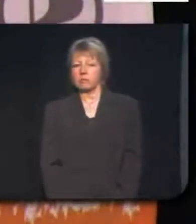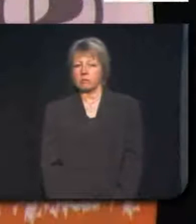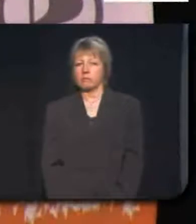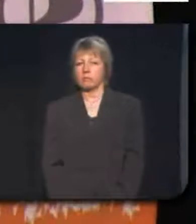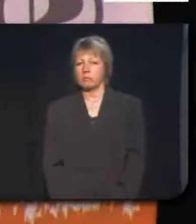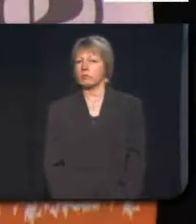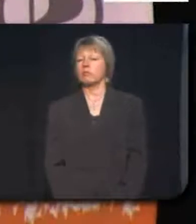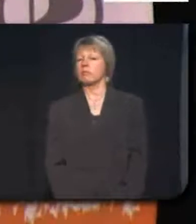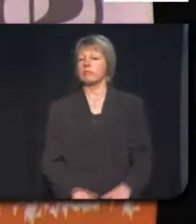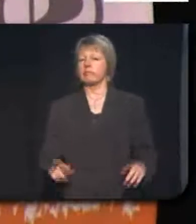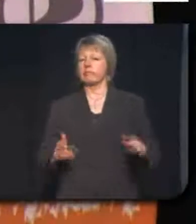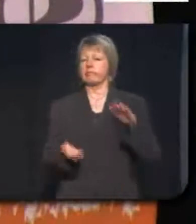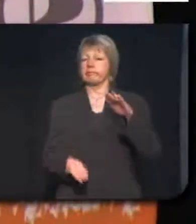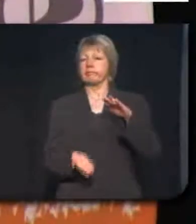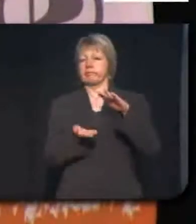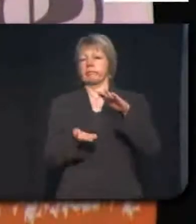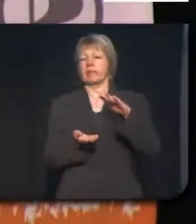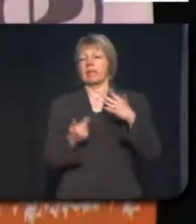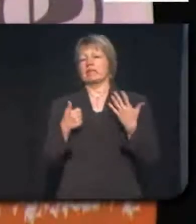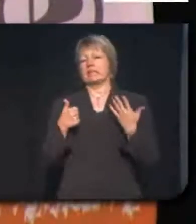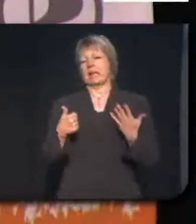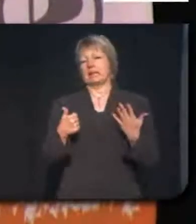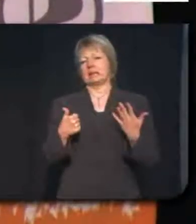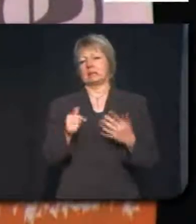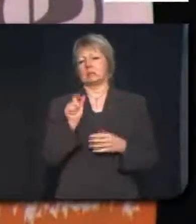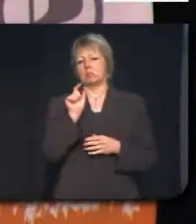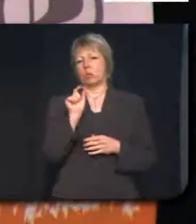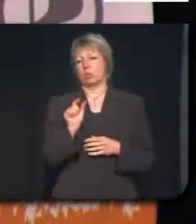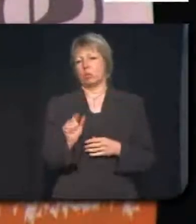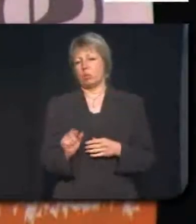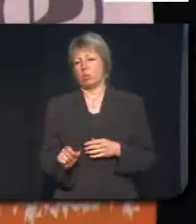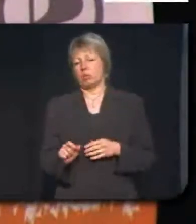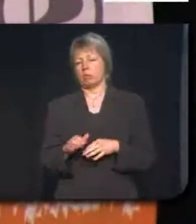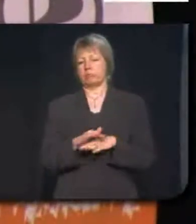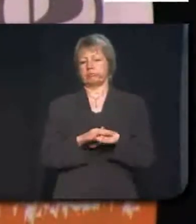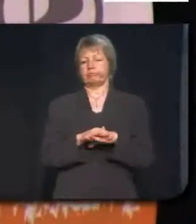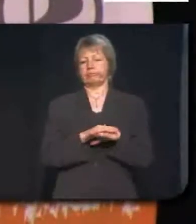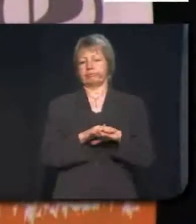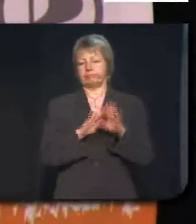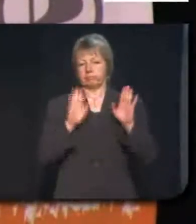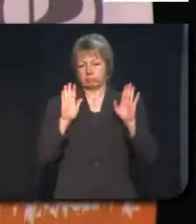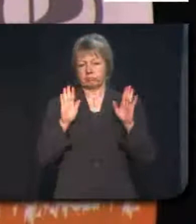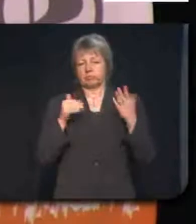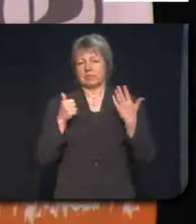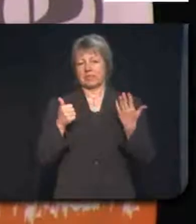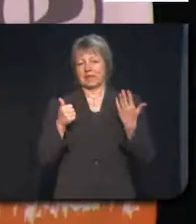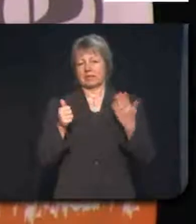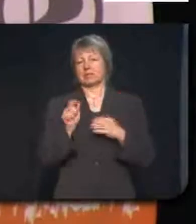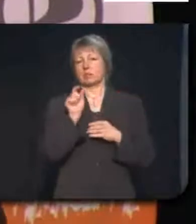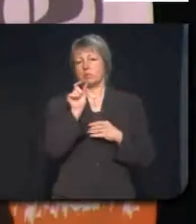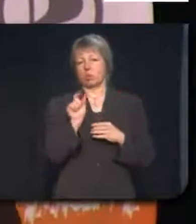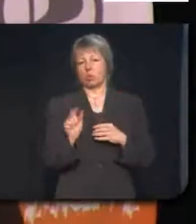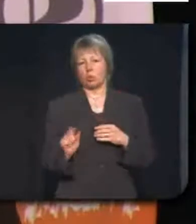okay es sind sechs Module wird mir mitgeteilt Entschuldigung also sechs Module